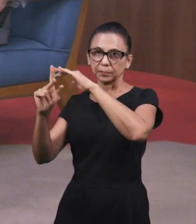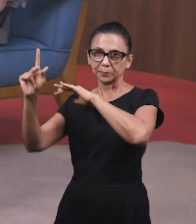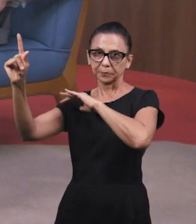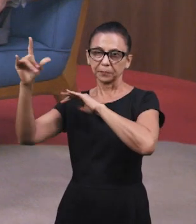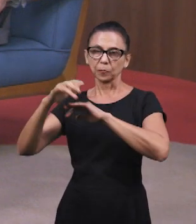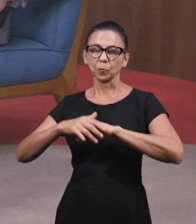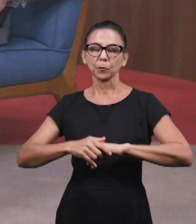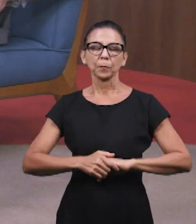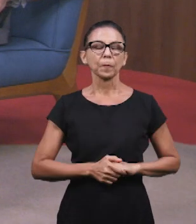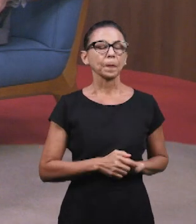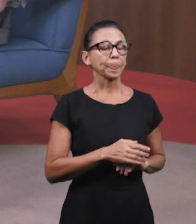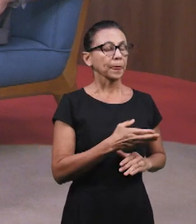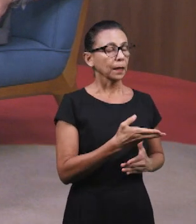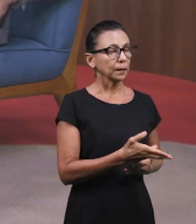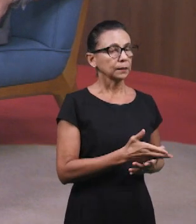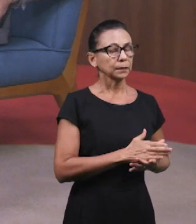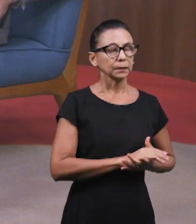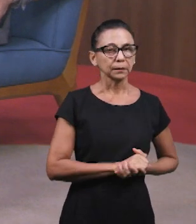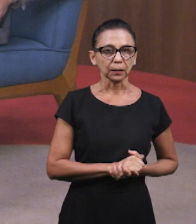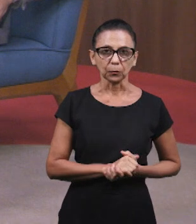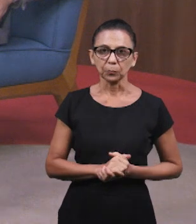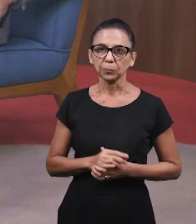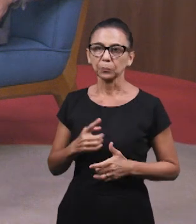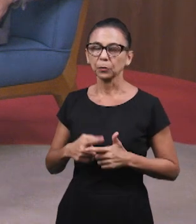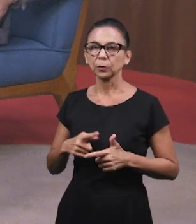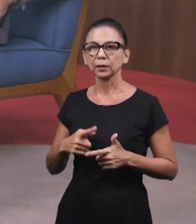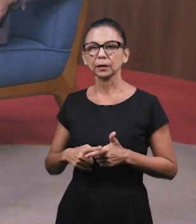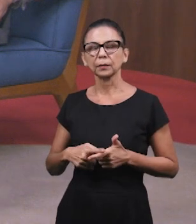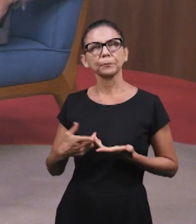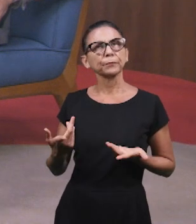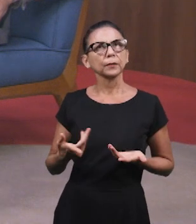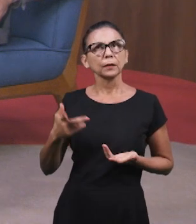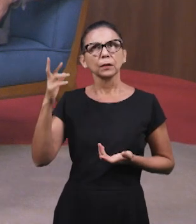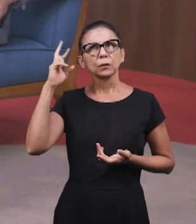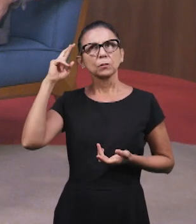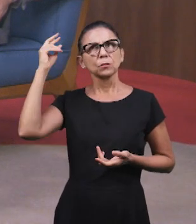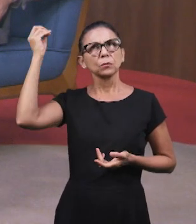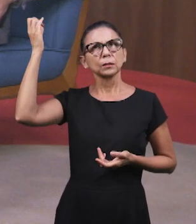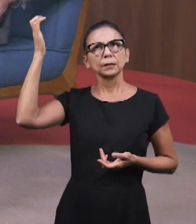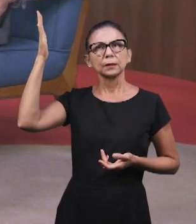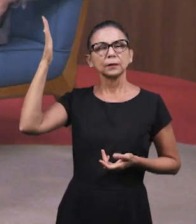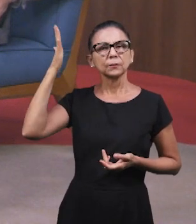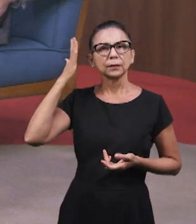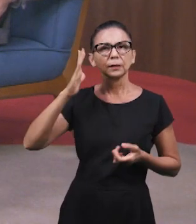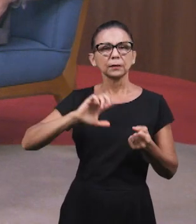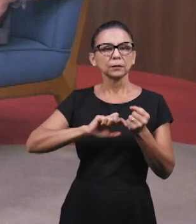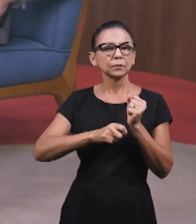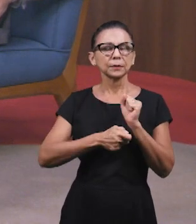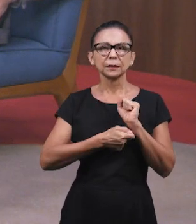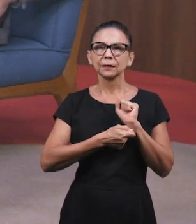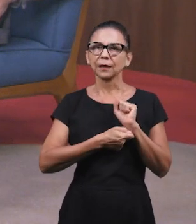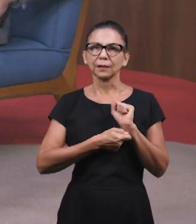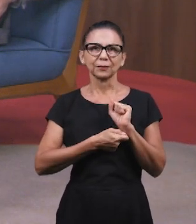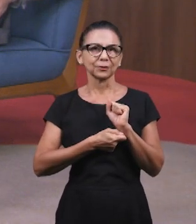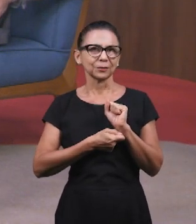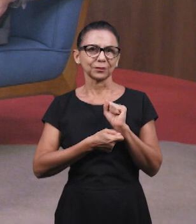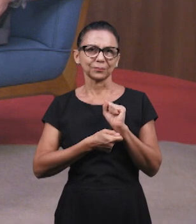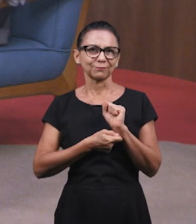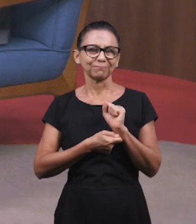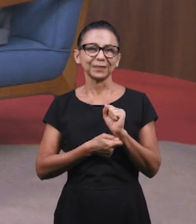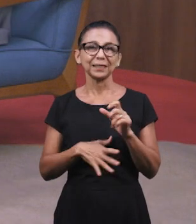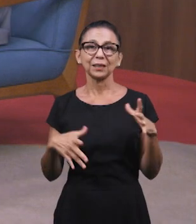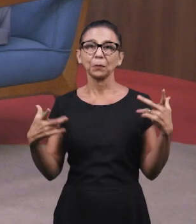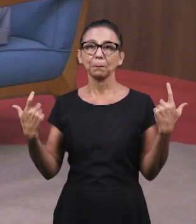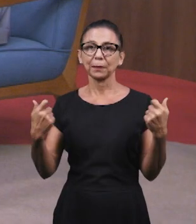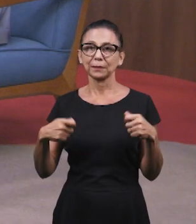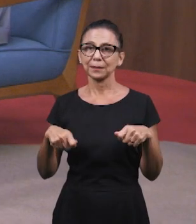il veut se faire connaître. Jésus veut révéler les mystères. Et cela est un besoin du chrétien dans cette dernière